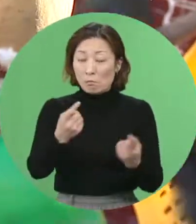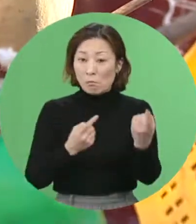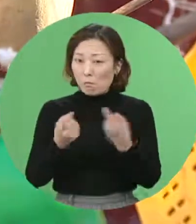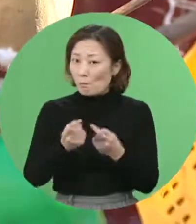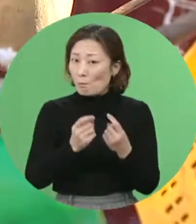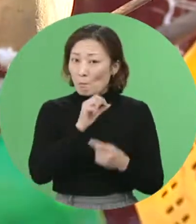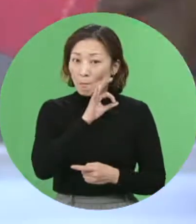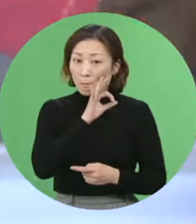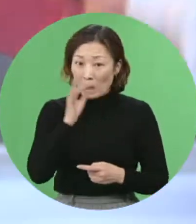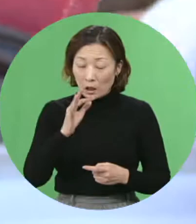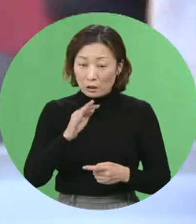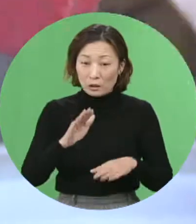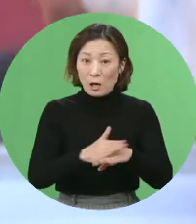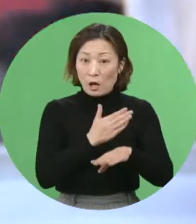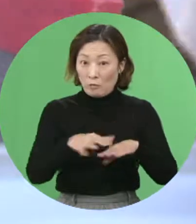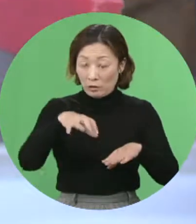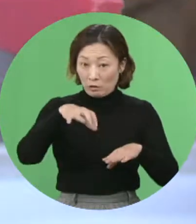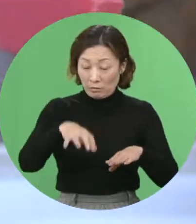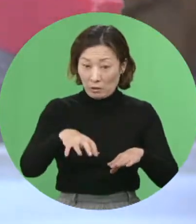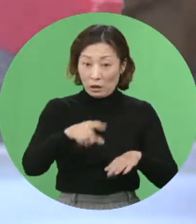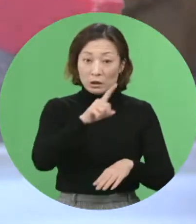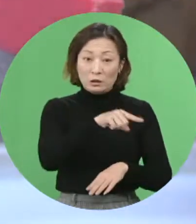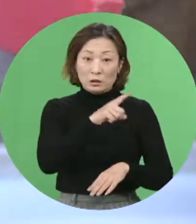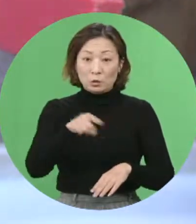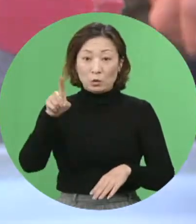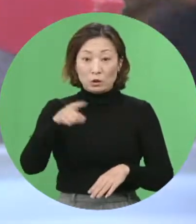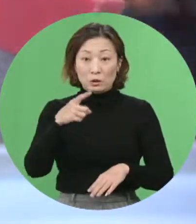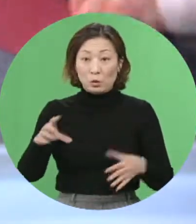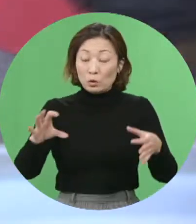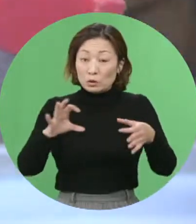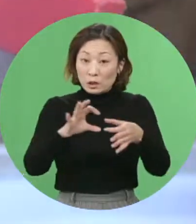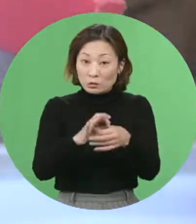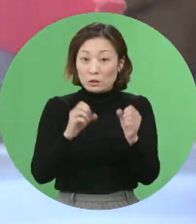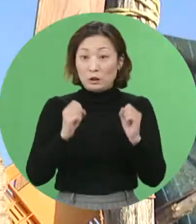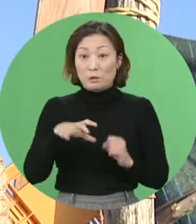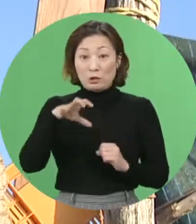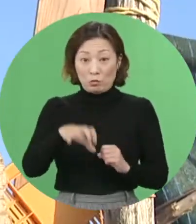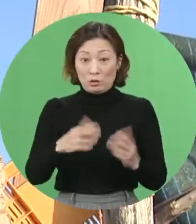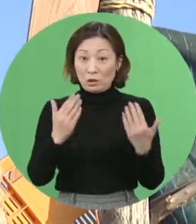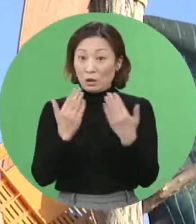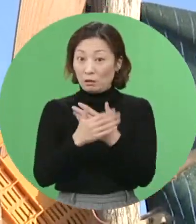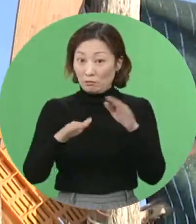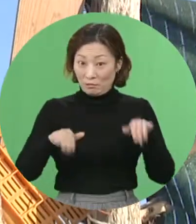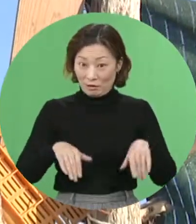が人と人をつなぐ居場所になったのです。